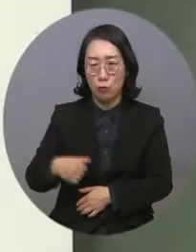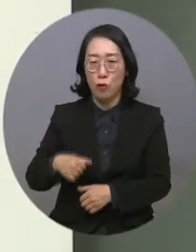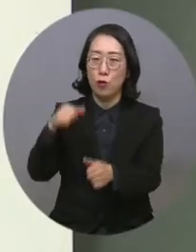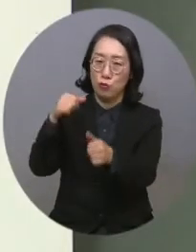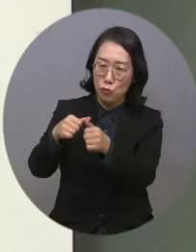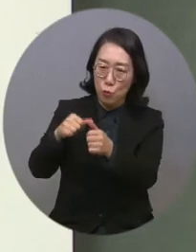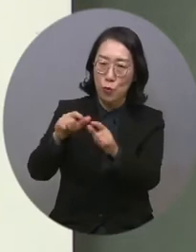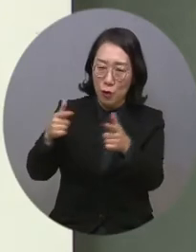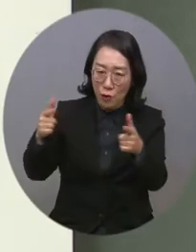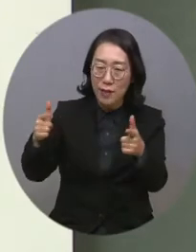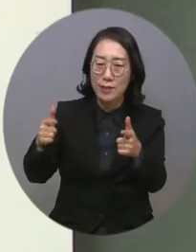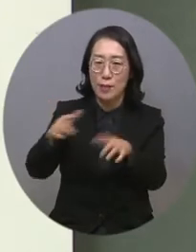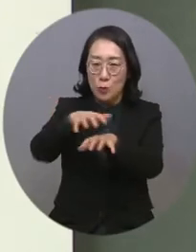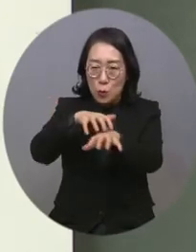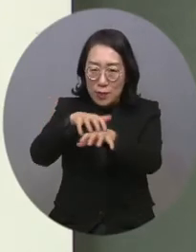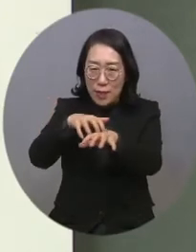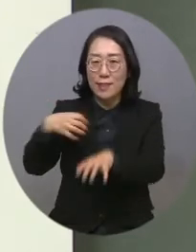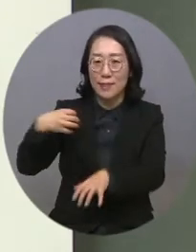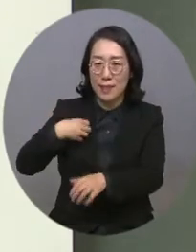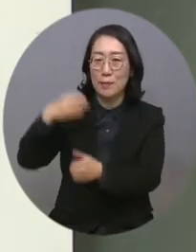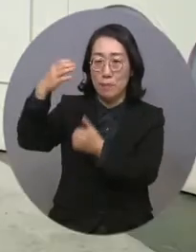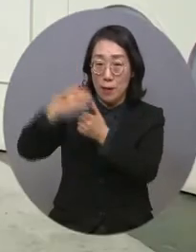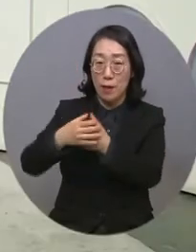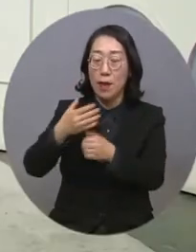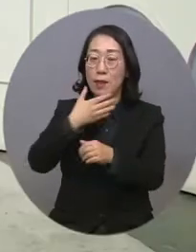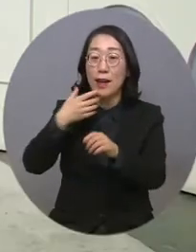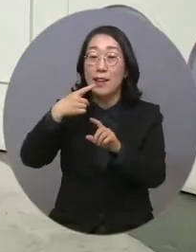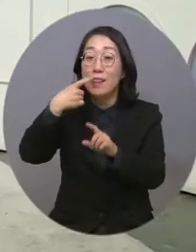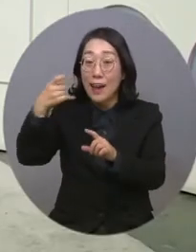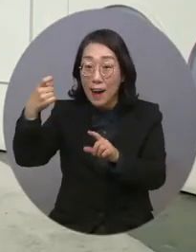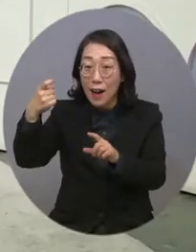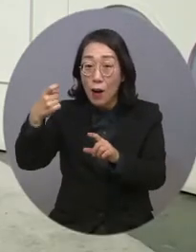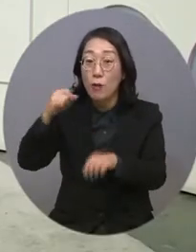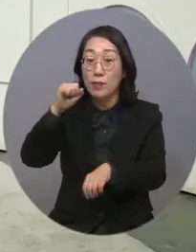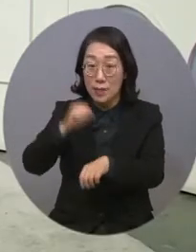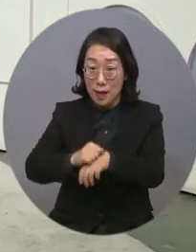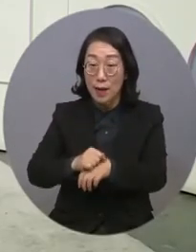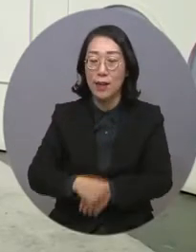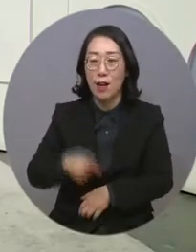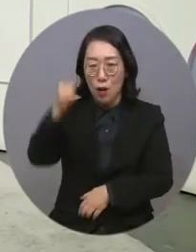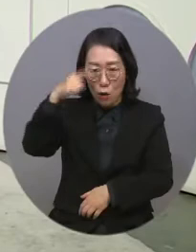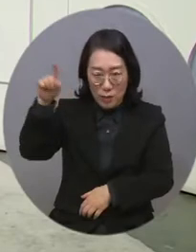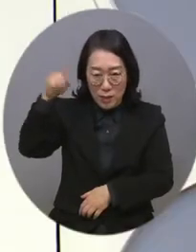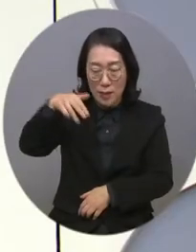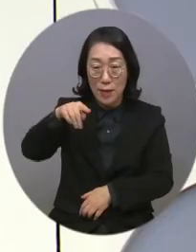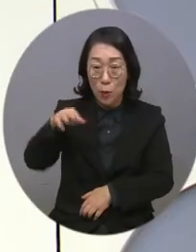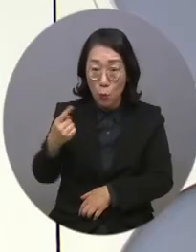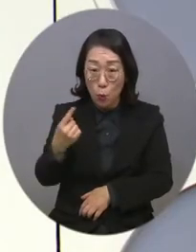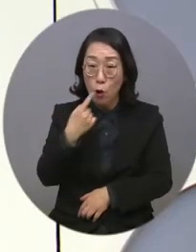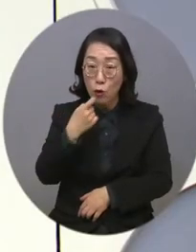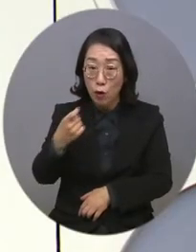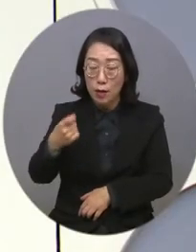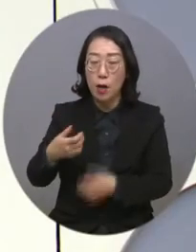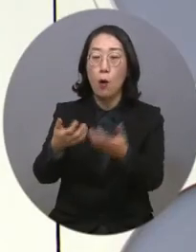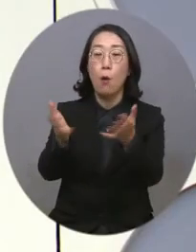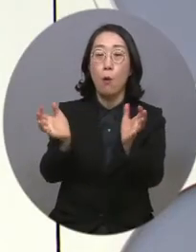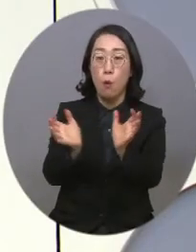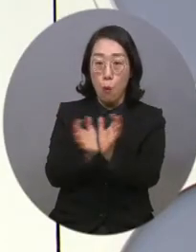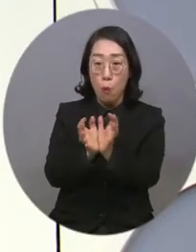오페라를 국제화하는데 내가 이제 외국어를 좀 하니까 그렇죠. 미국에서 유학하고 뭐 러시아하고 체코 하니까 그렇죠. 오페라